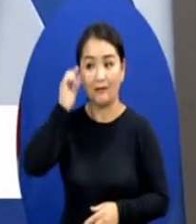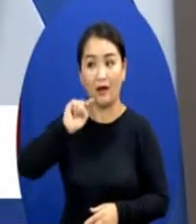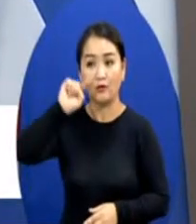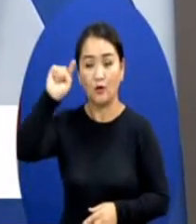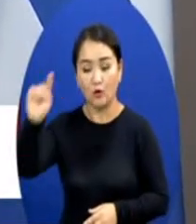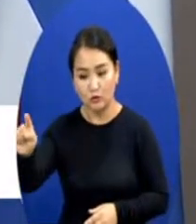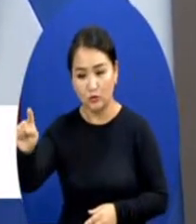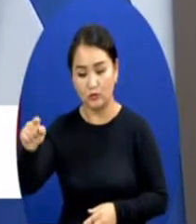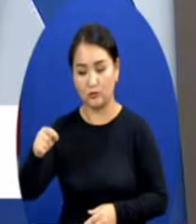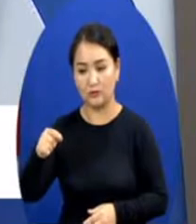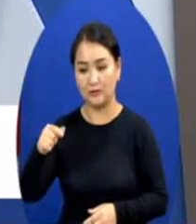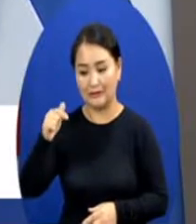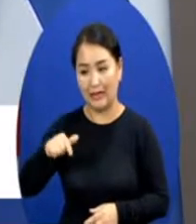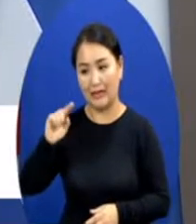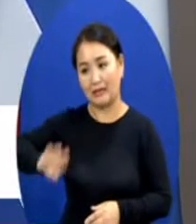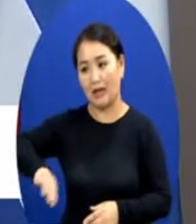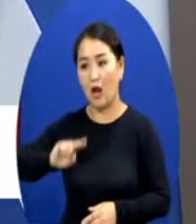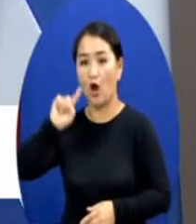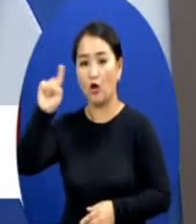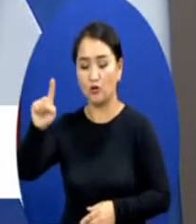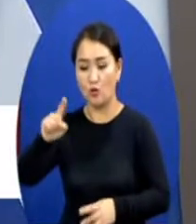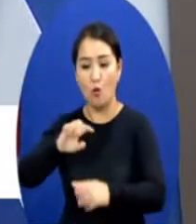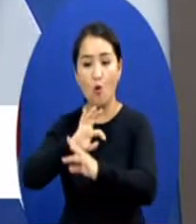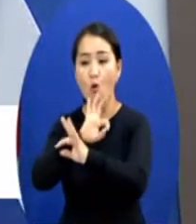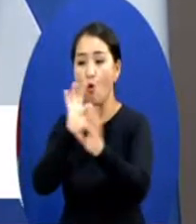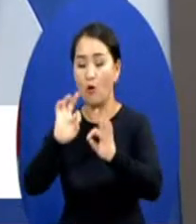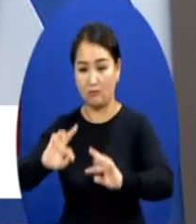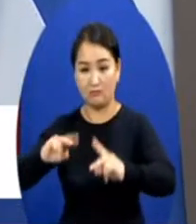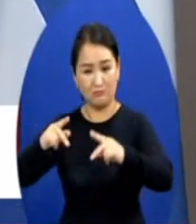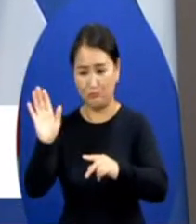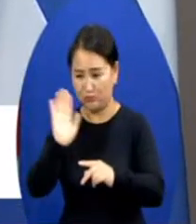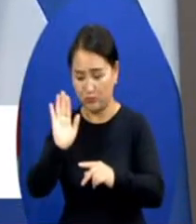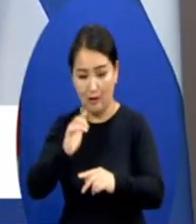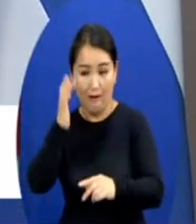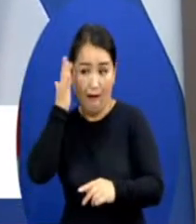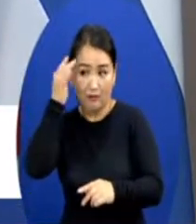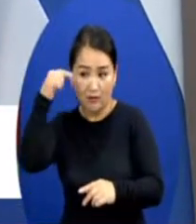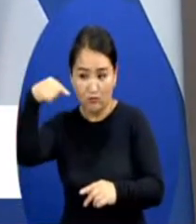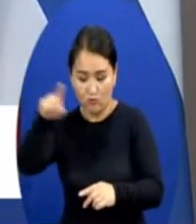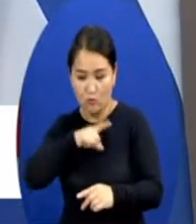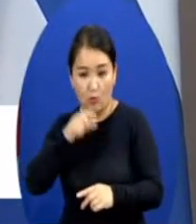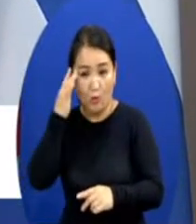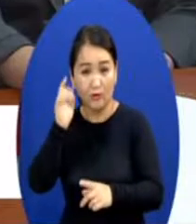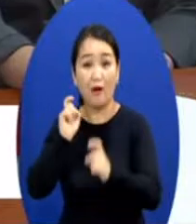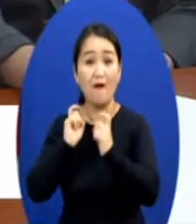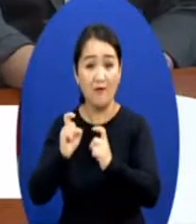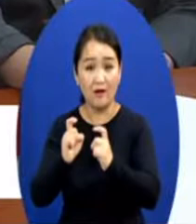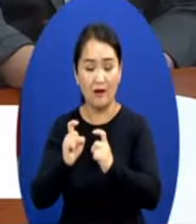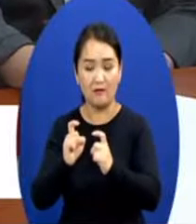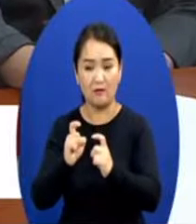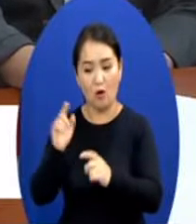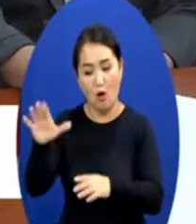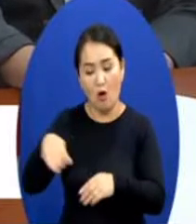өөр юм яриад эхэлж болохгүй шүү дээ. Нөгөө гадных чинь бодлого нь хэвэндэл явж байгаа шүү дээ. Ойлгохгүй байж байгаа шүү дээ.